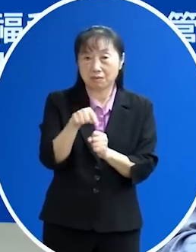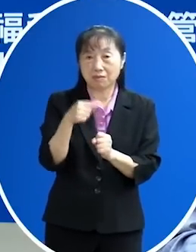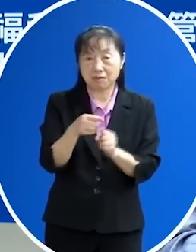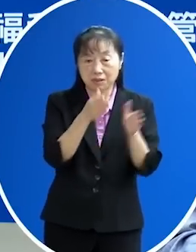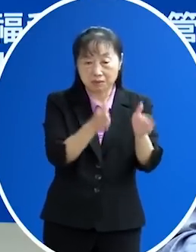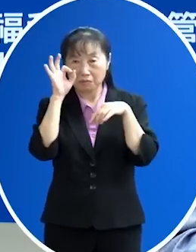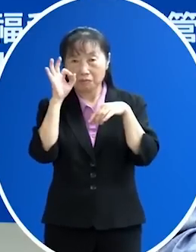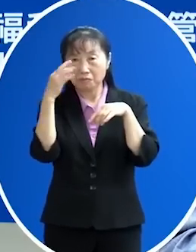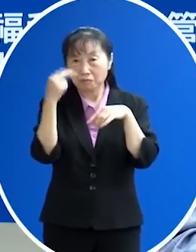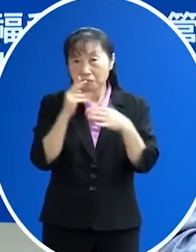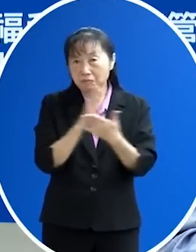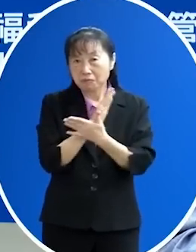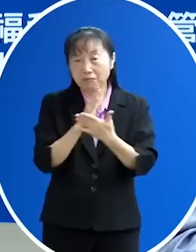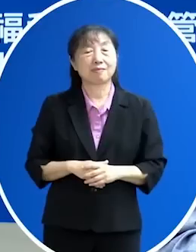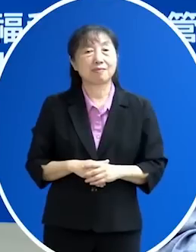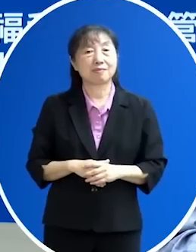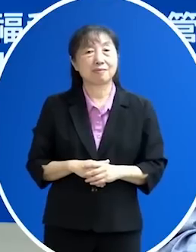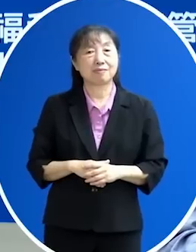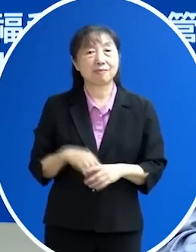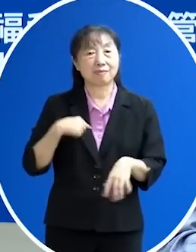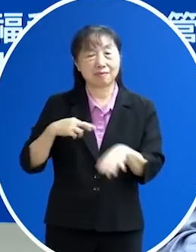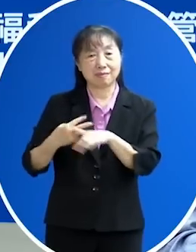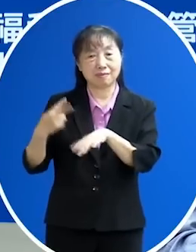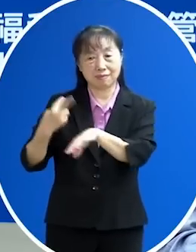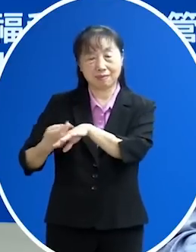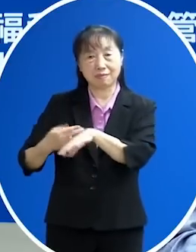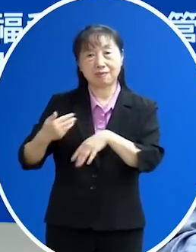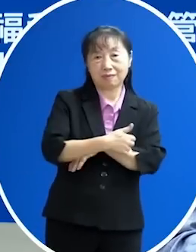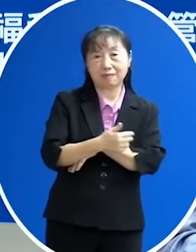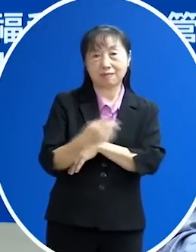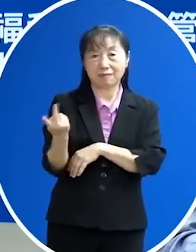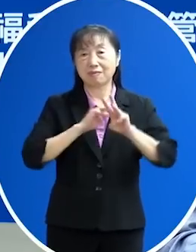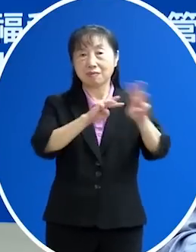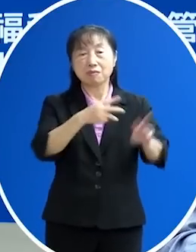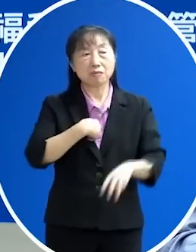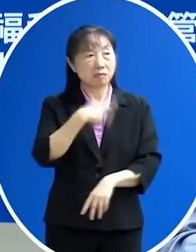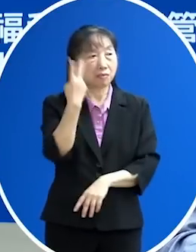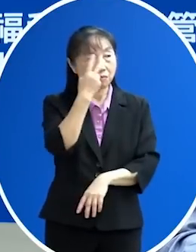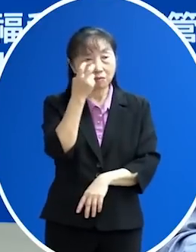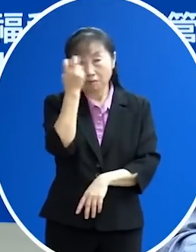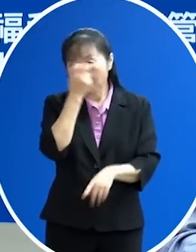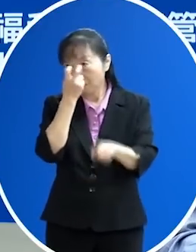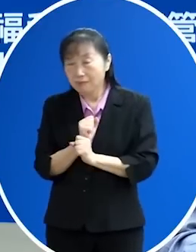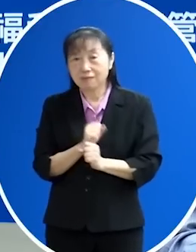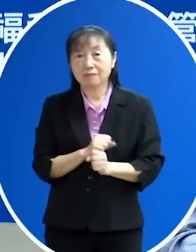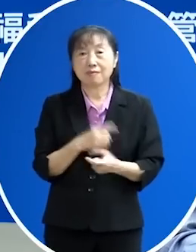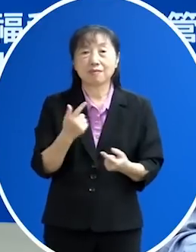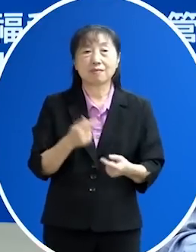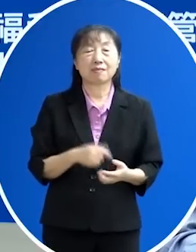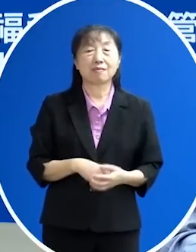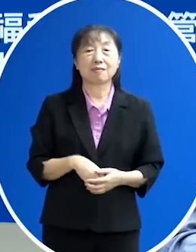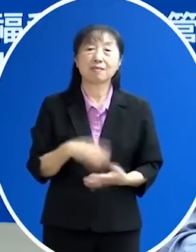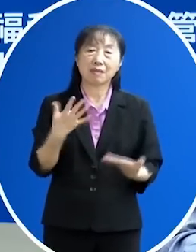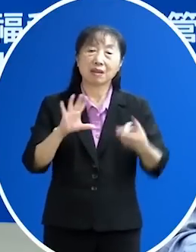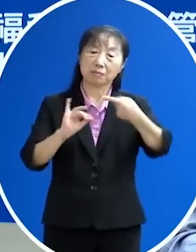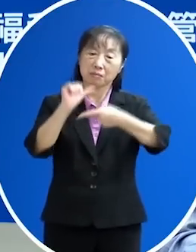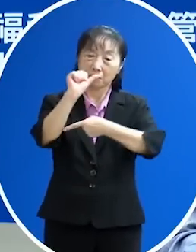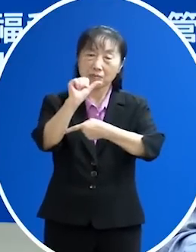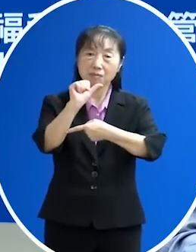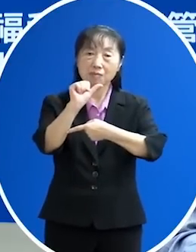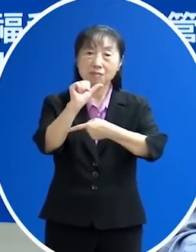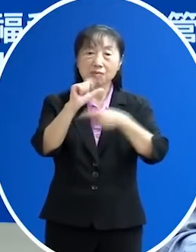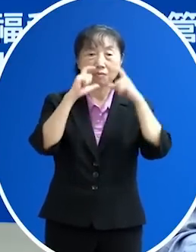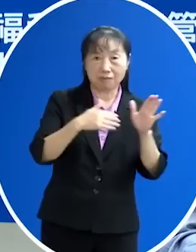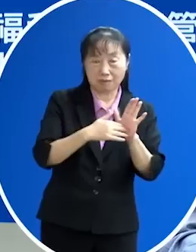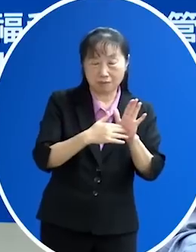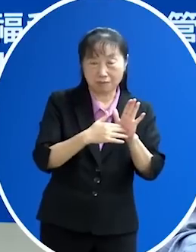的做开放。那其实今天我跟罗富中午都有出去观察，那我自己的观察是只有5% 的人没有